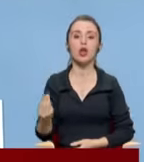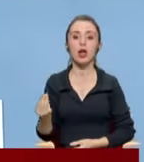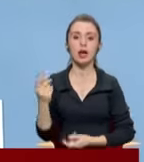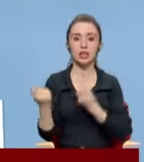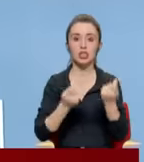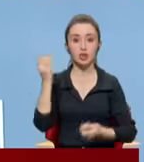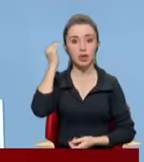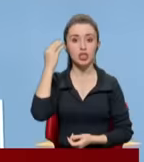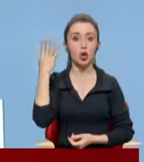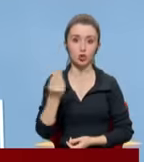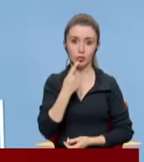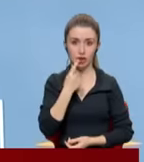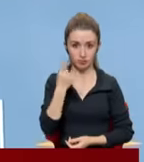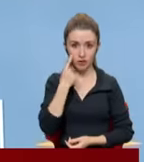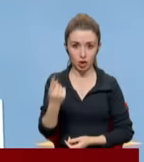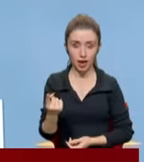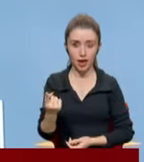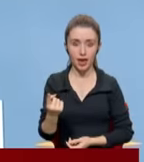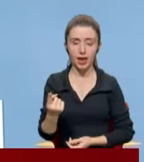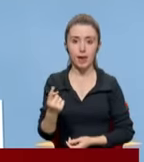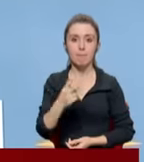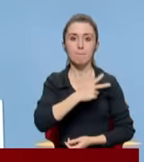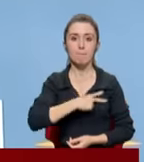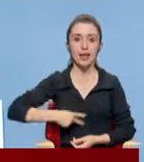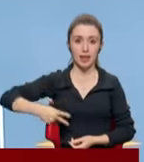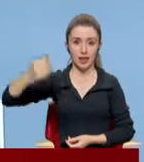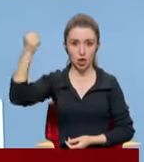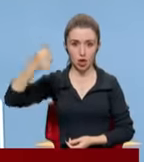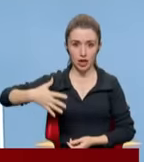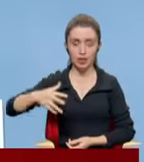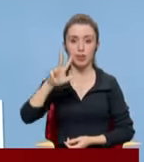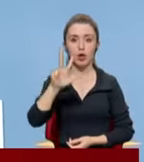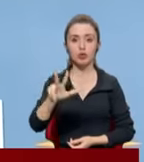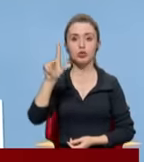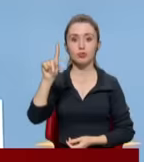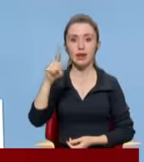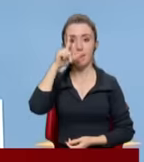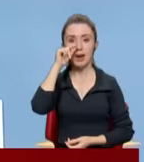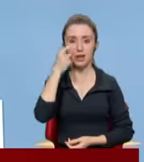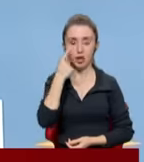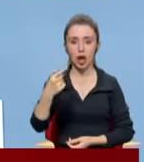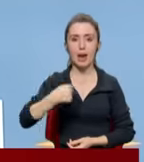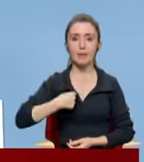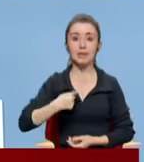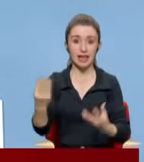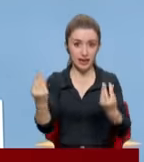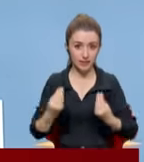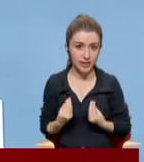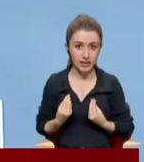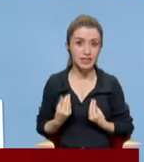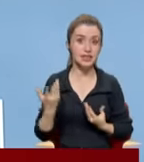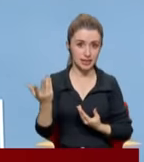iş başında olduğumuza göre yerel yönetimi de 31 Mart'ta bize teslim